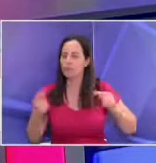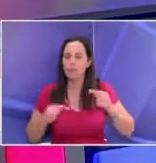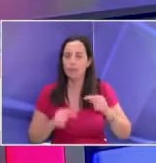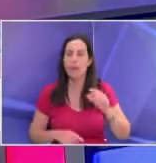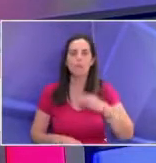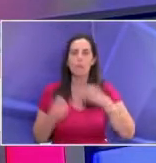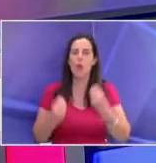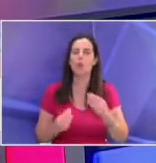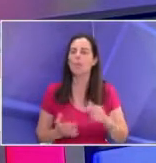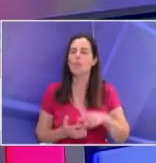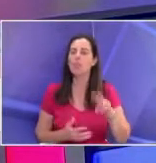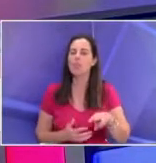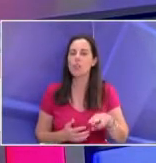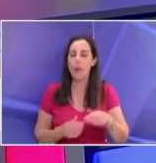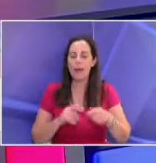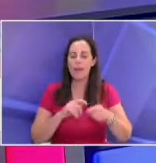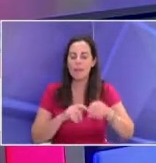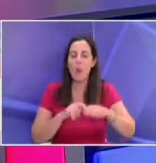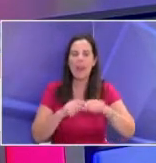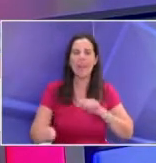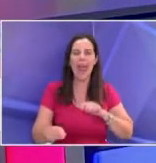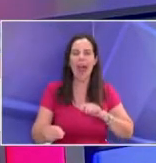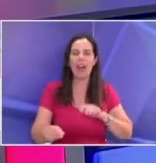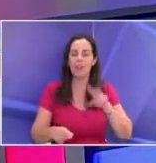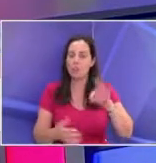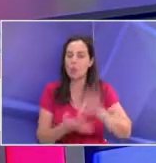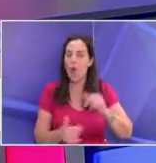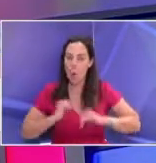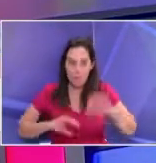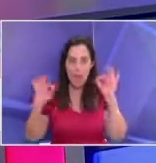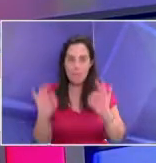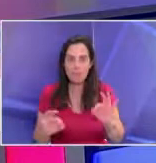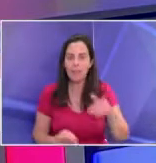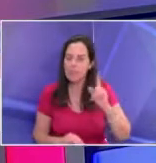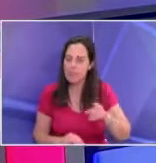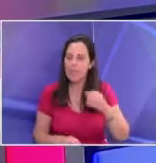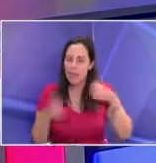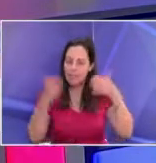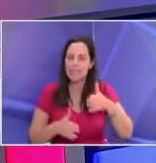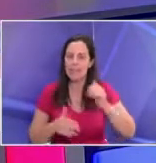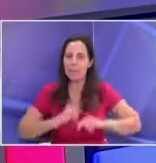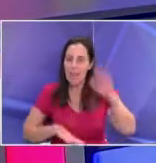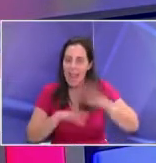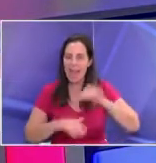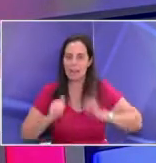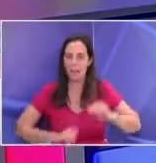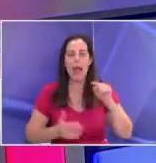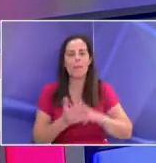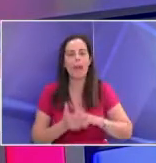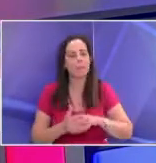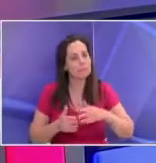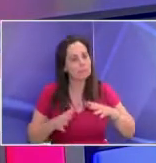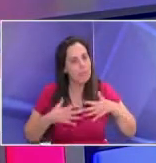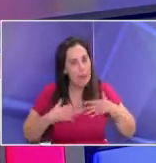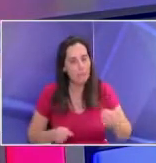חיובי? בעיניי זה חיובי כי יש פה קרע, יש פה שסע, יש פה נקודה כואבת אמיתית, וצריך להתעסק בכאב ולגעת בכאב הזה על מנת לרפא